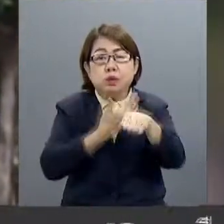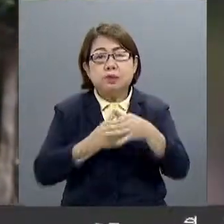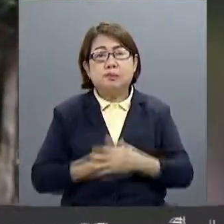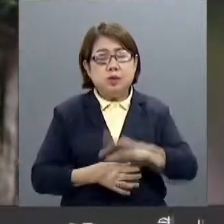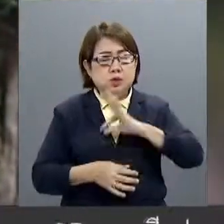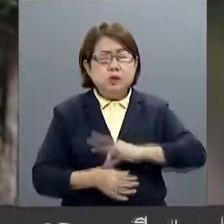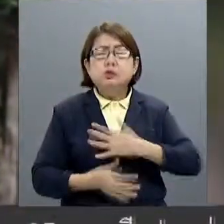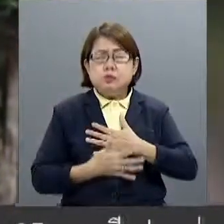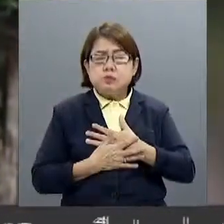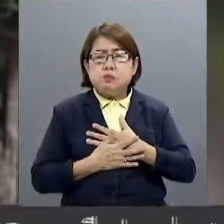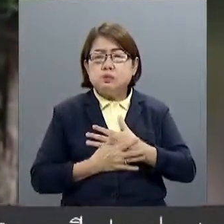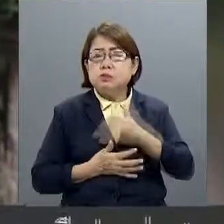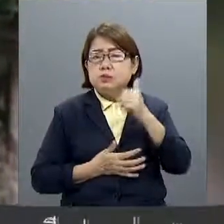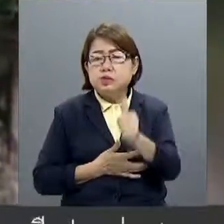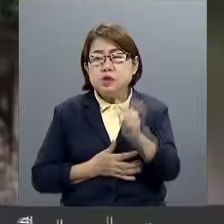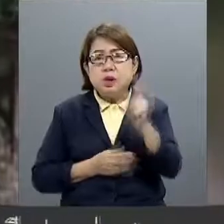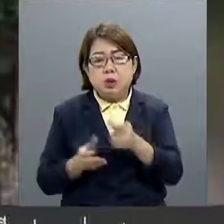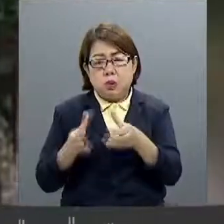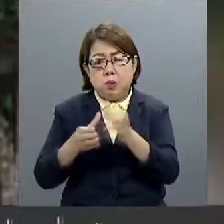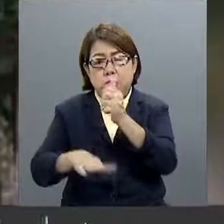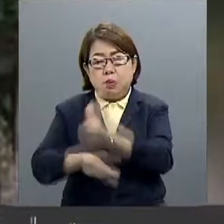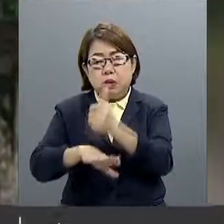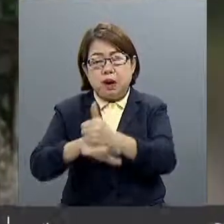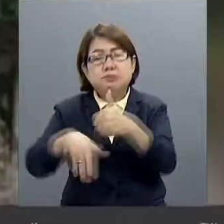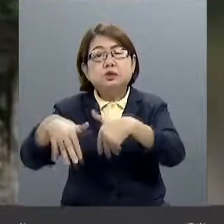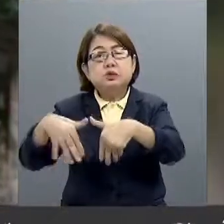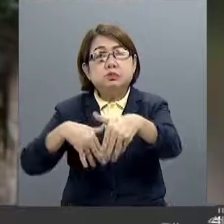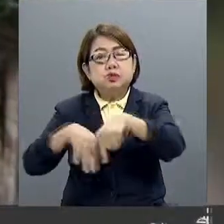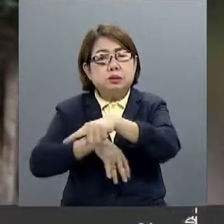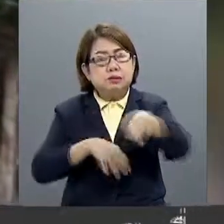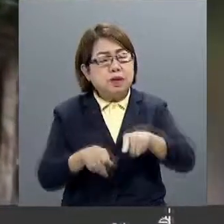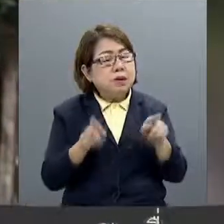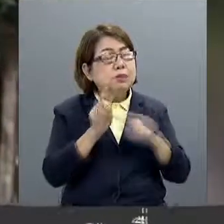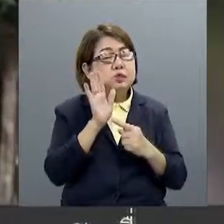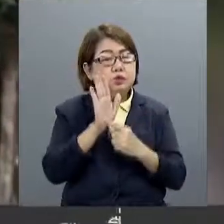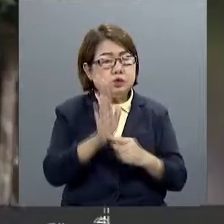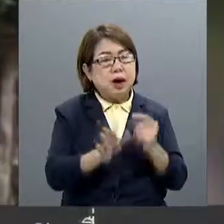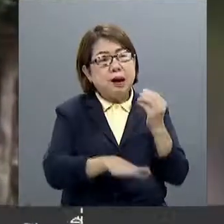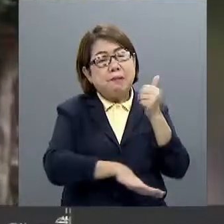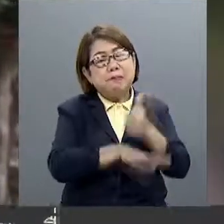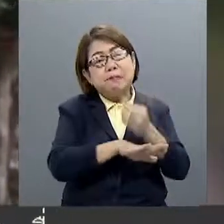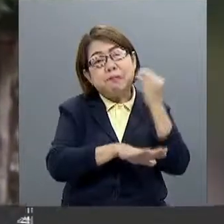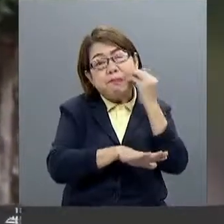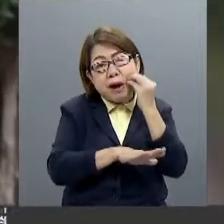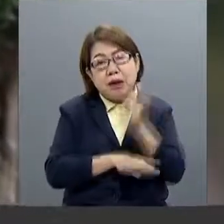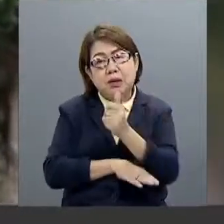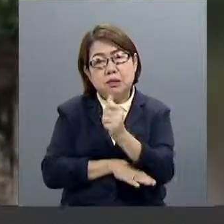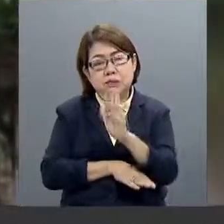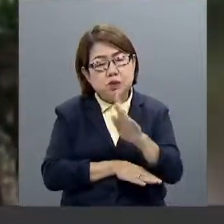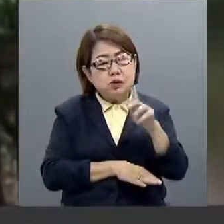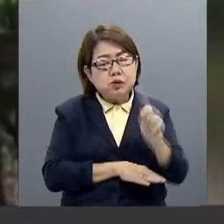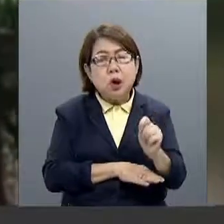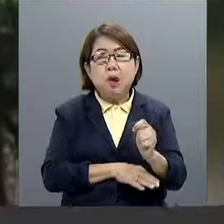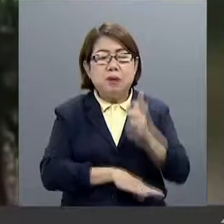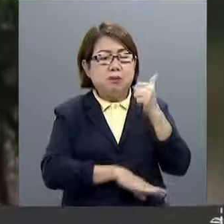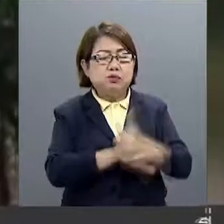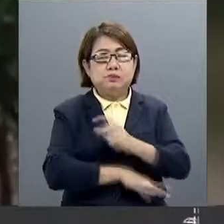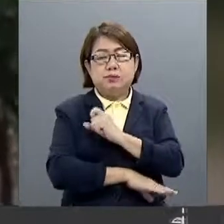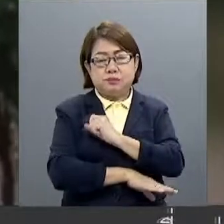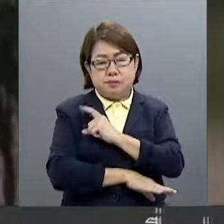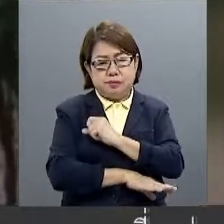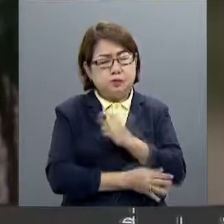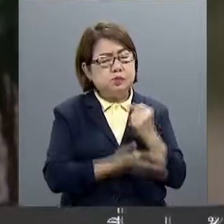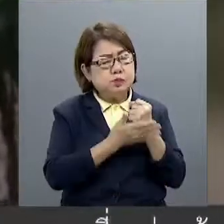ลุ่มผู้นำชุมชนเช่นผู้ใหญ่บ้านอบต.หรือผู้นำศาสนาที่มามีส่วนร่วมใน